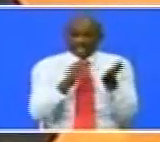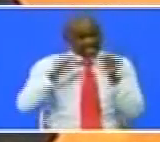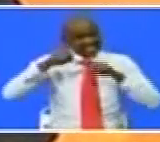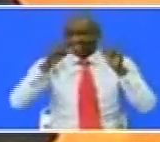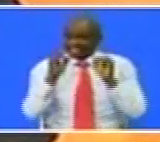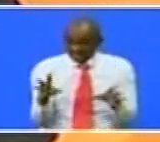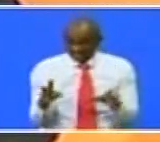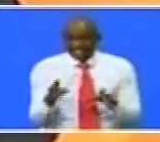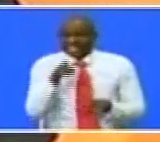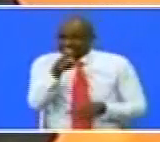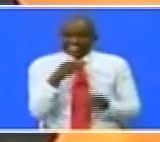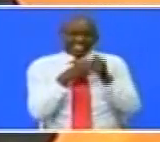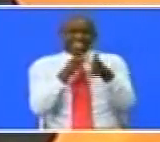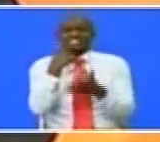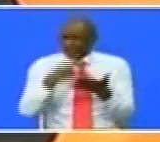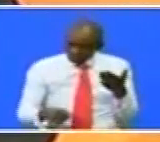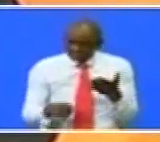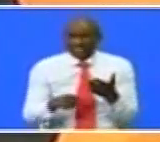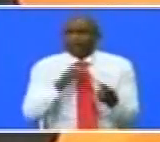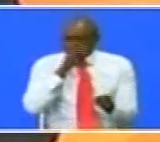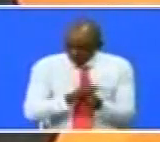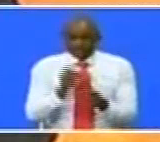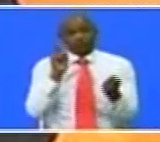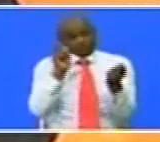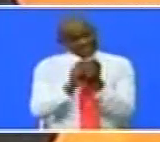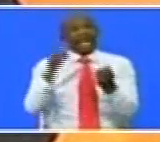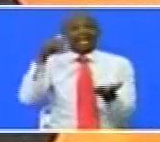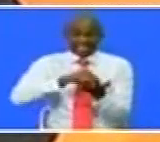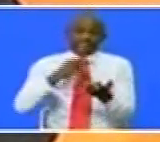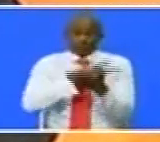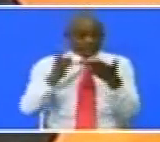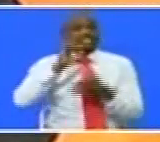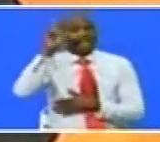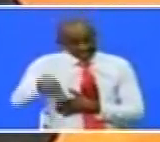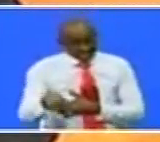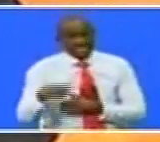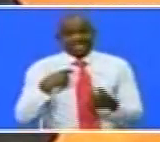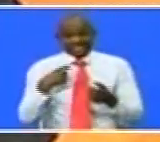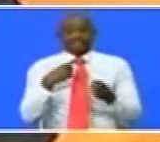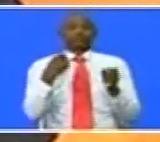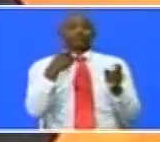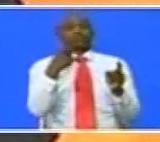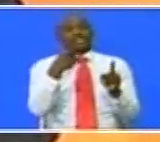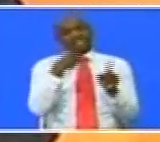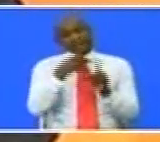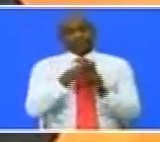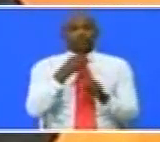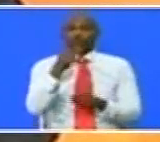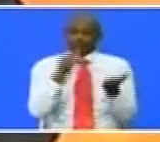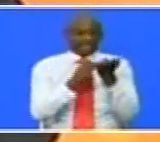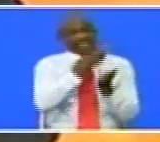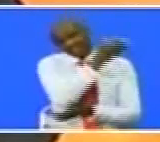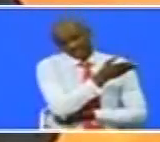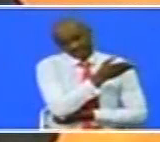huku viongozi wa mataifa hayo wakieka miadi ya kukutana tena baada ya wiki mbili jijini Kampala nchini Uganda. Kwenye mda